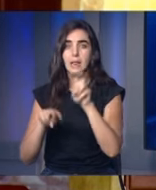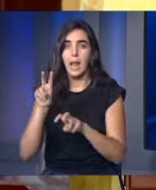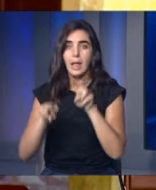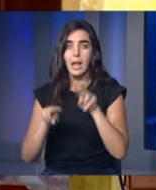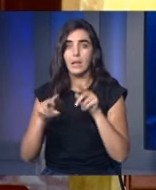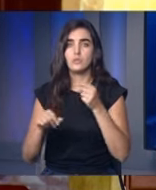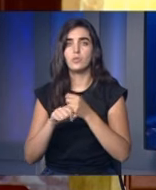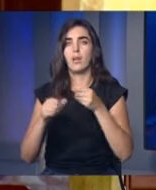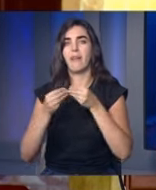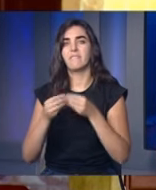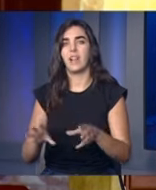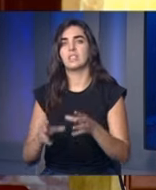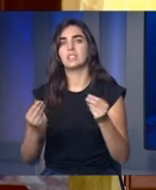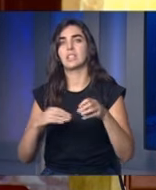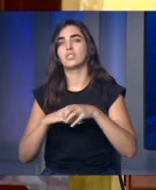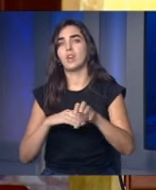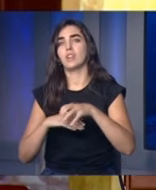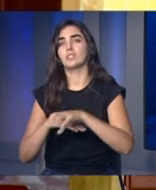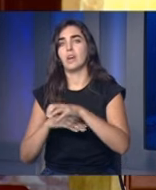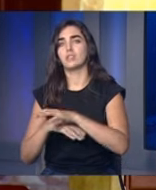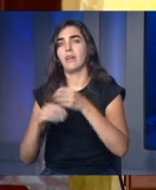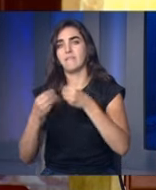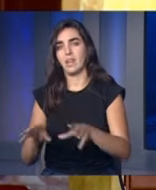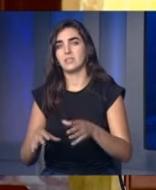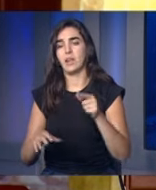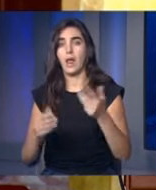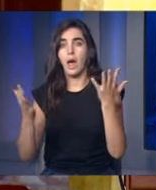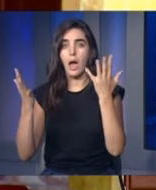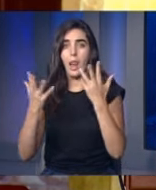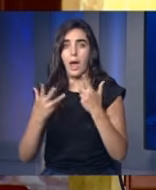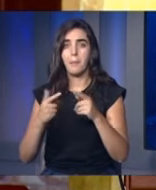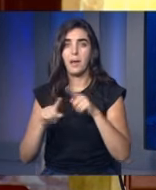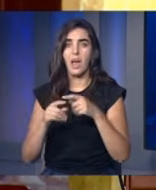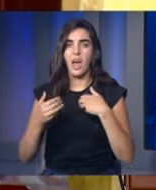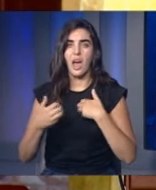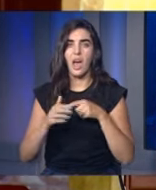باريس أول من أمس. فيا